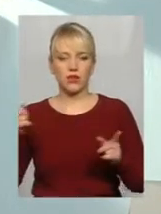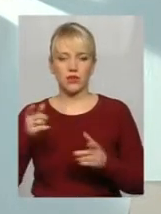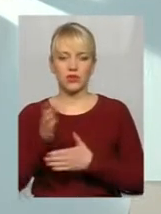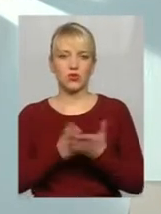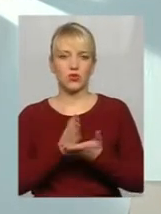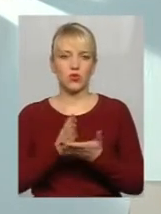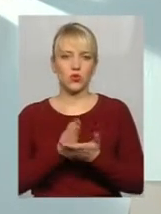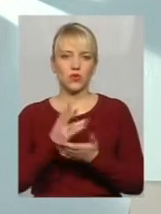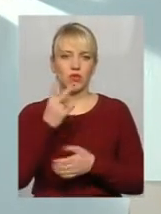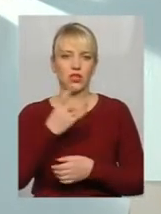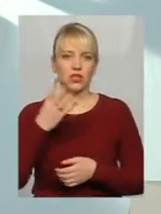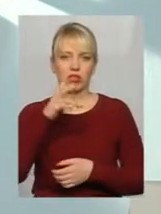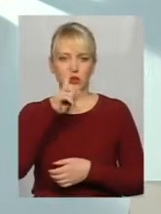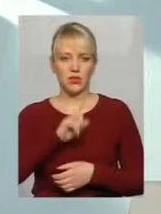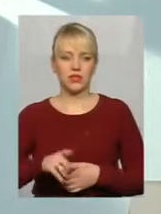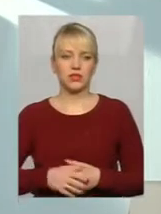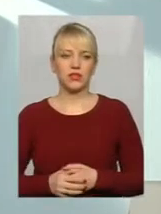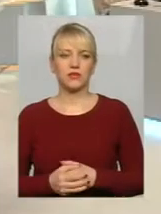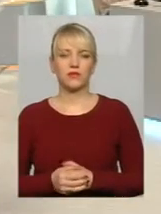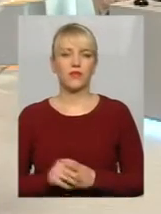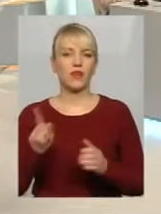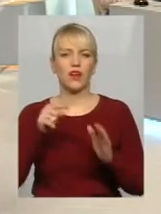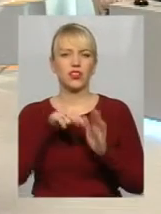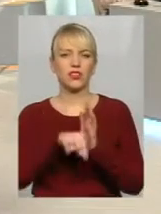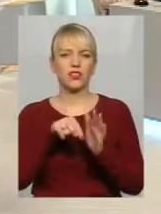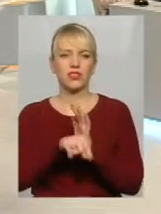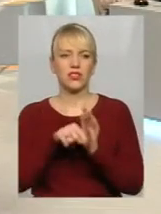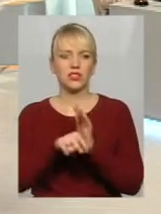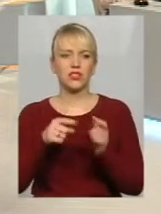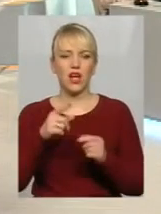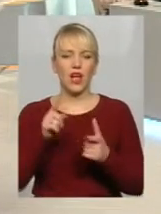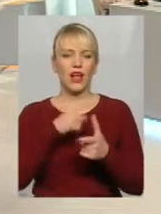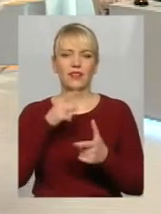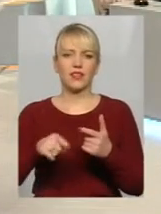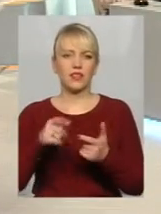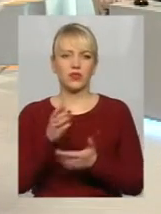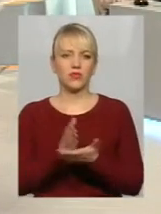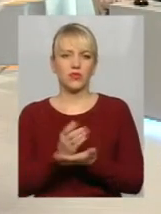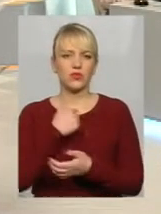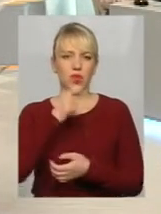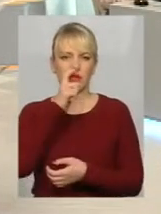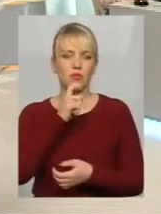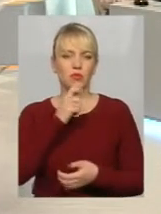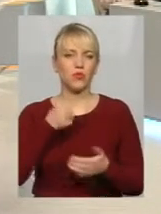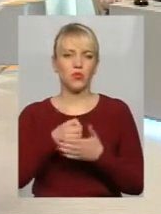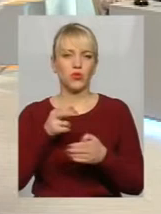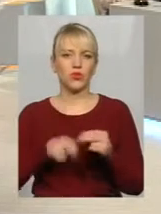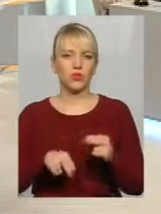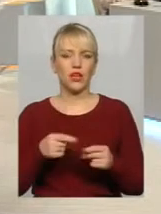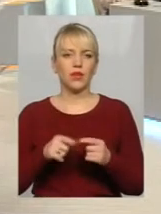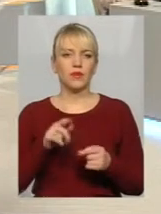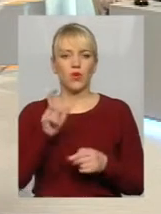24 місяці. А що це означає альтернативно? Все одно, от я до кінця... Це люди, які за